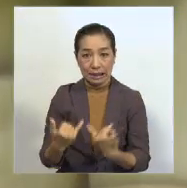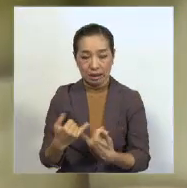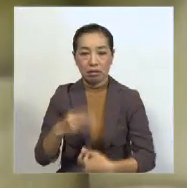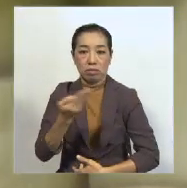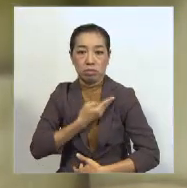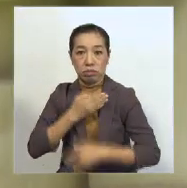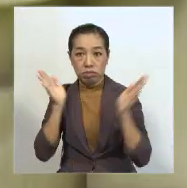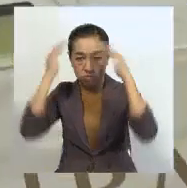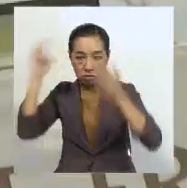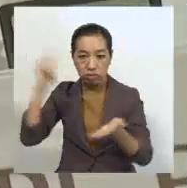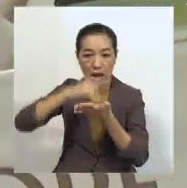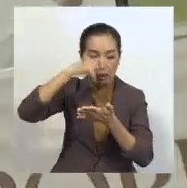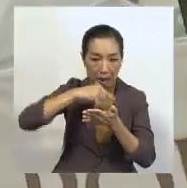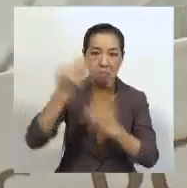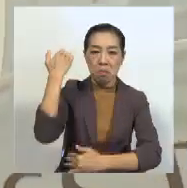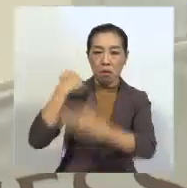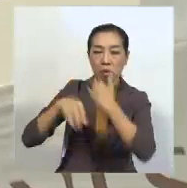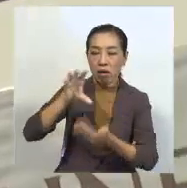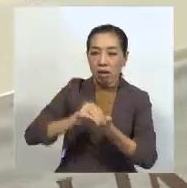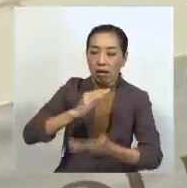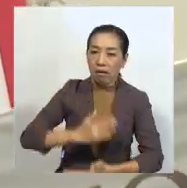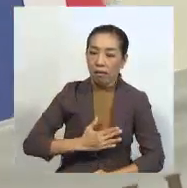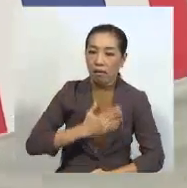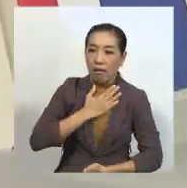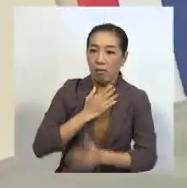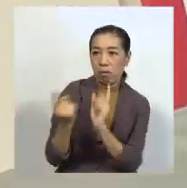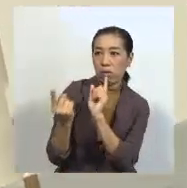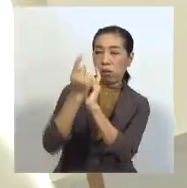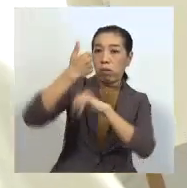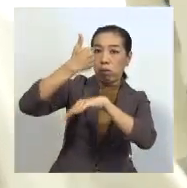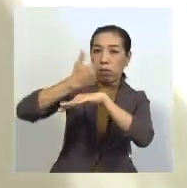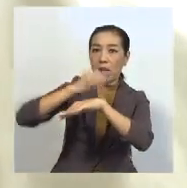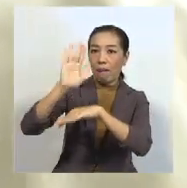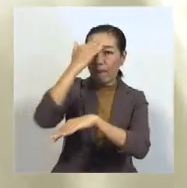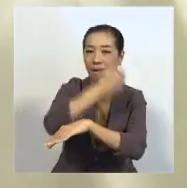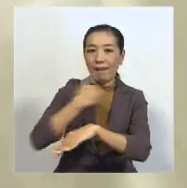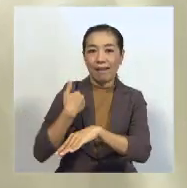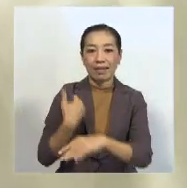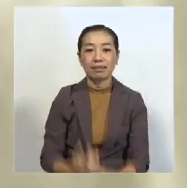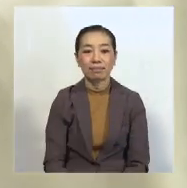และประทับใจเพราะจะได้ใกล้ชิดกับประมุขแห่งคริสตจักรโรมันคาทอลิก